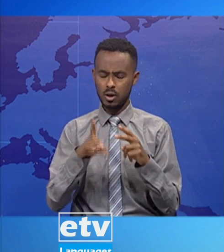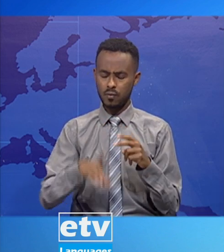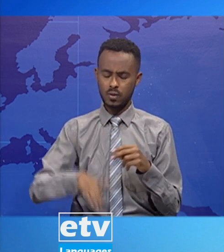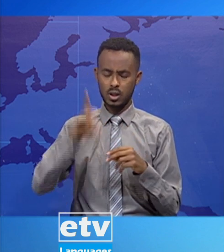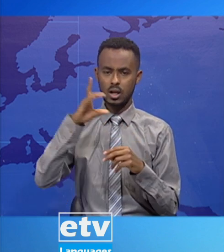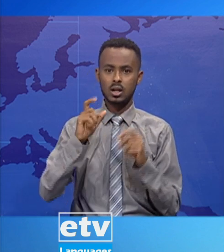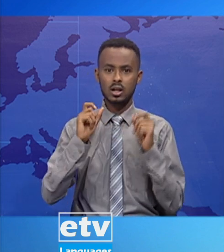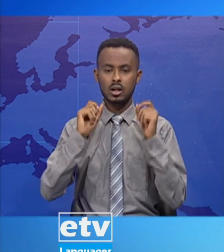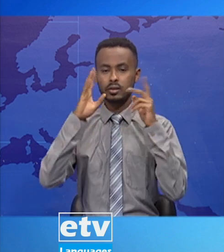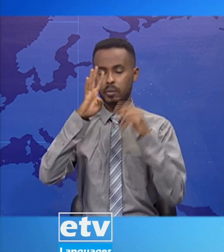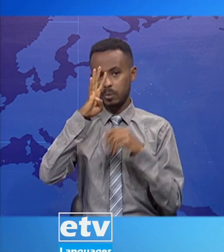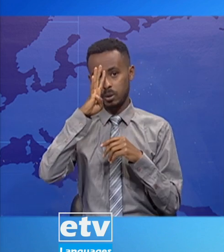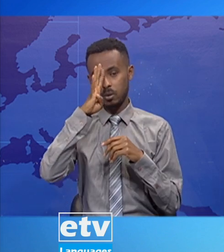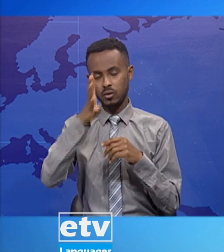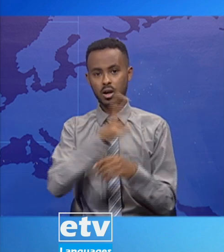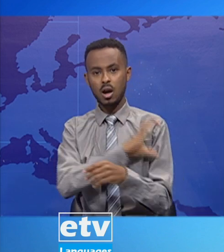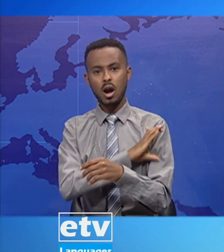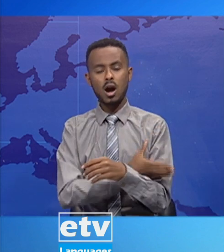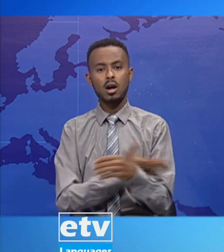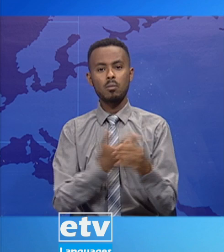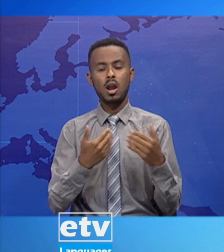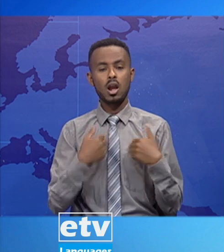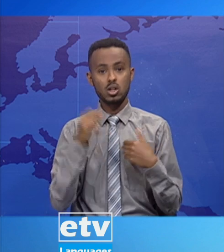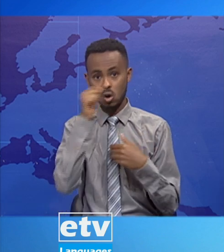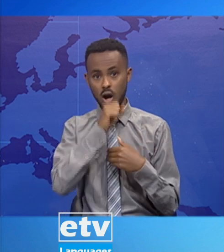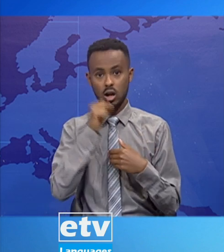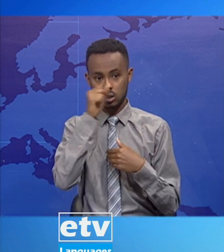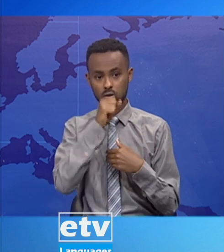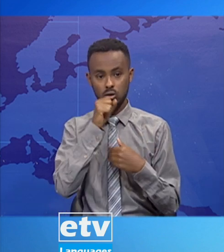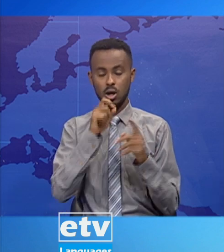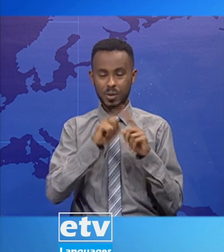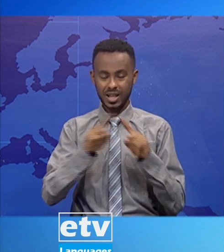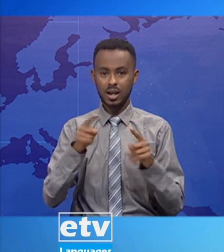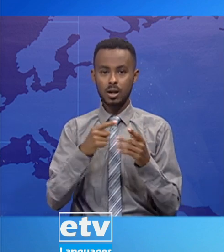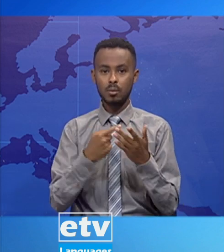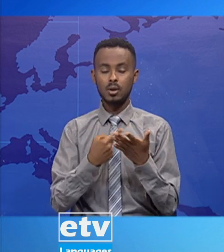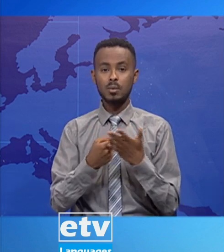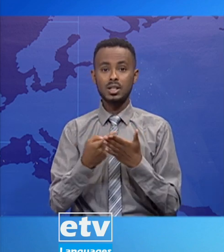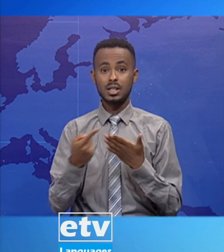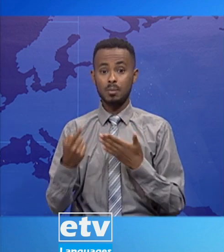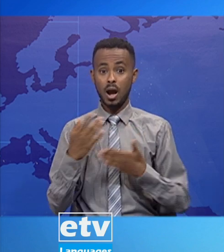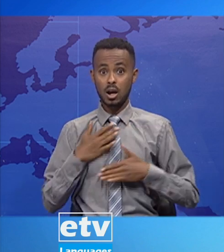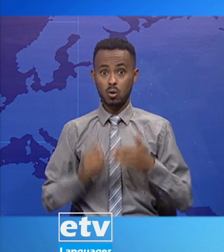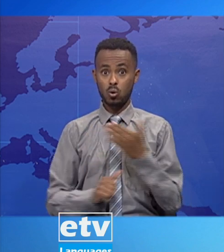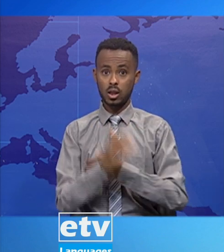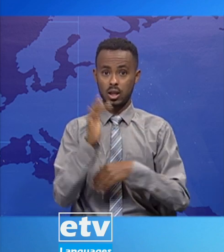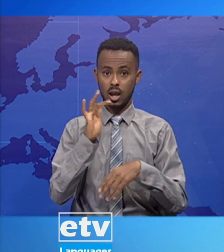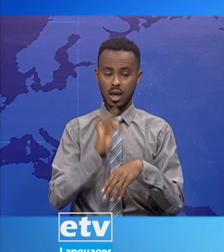ከፍተኛ ግንዛቤ መፍጠር አቅም ያላችሁ አርቲስቶች በተለይ በዚህ አካል ጉዳተኛ ላይ